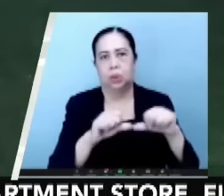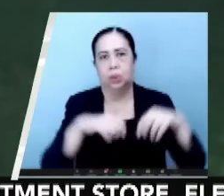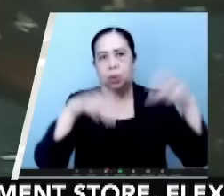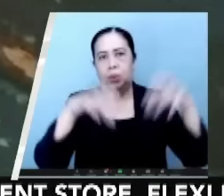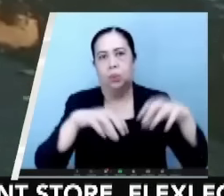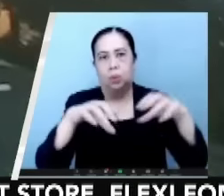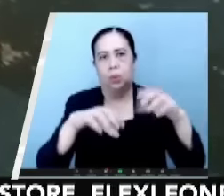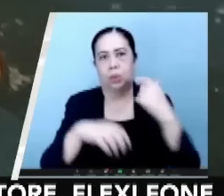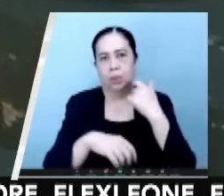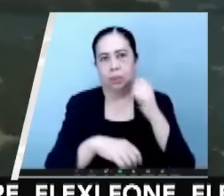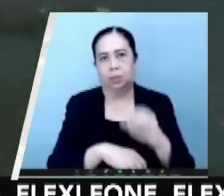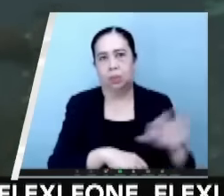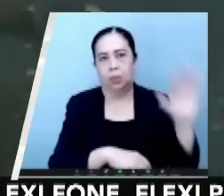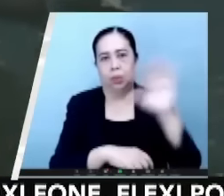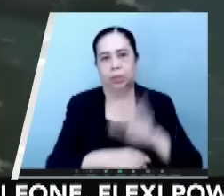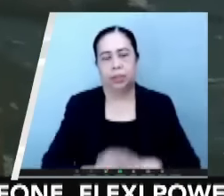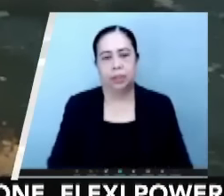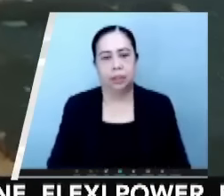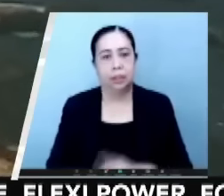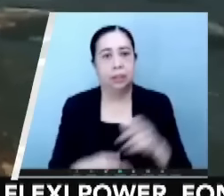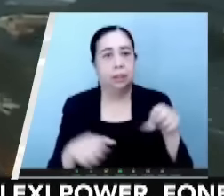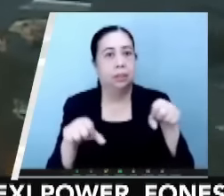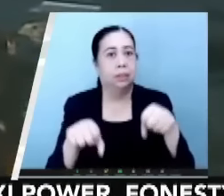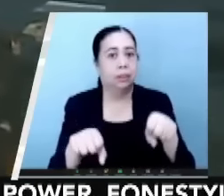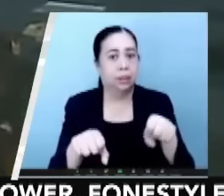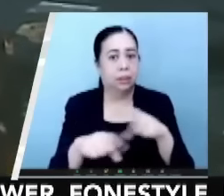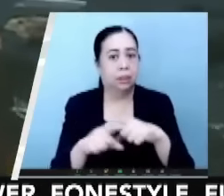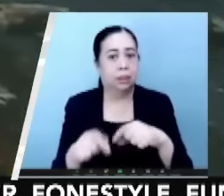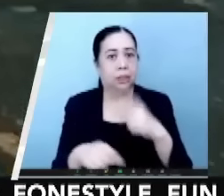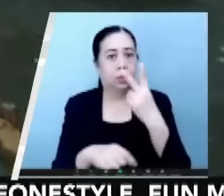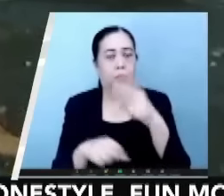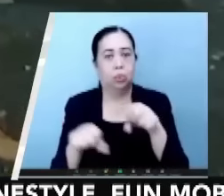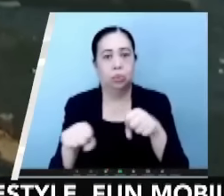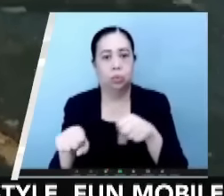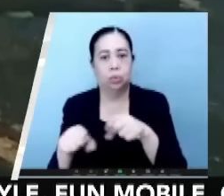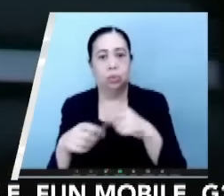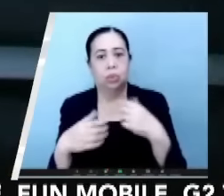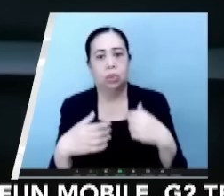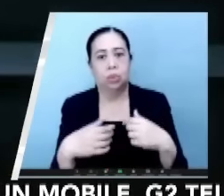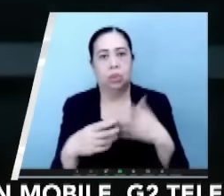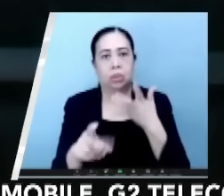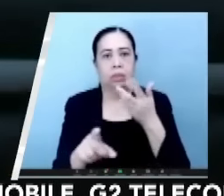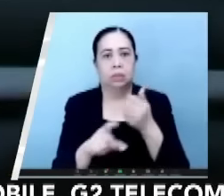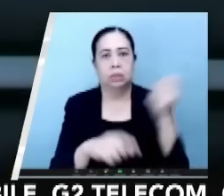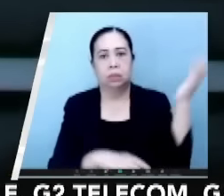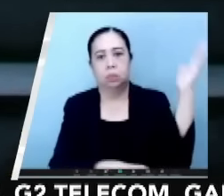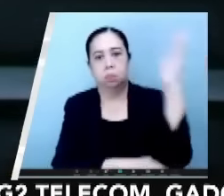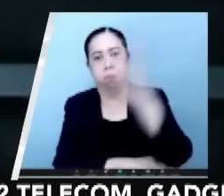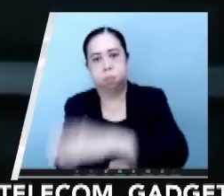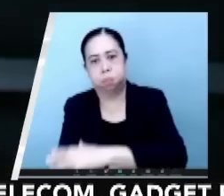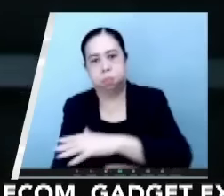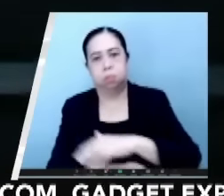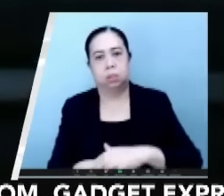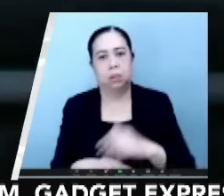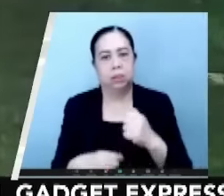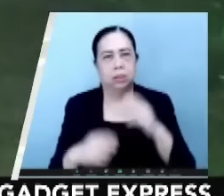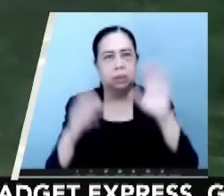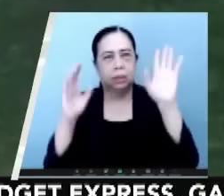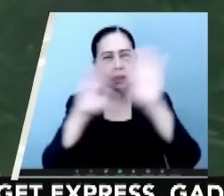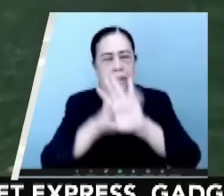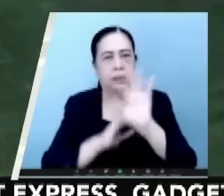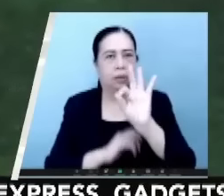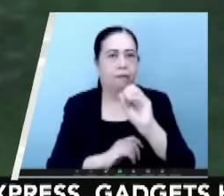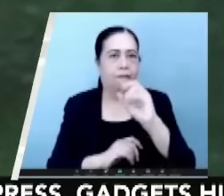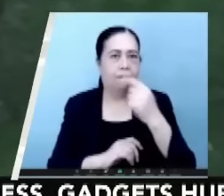araw. Isang tricycle at dalawang motorsiklo ang tumama sa nabuwal na puno bunsod ng fog at dilim ng lugar.